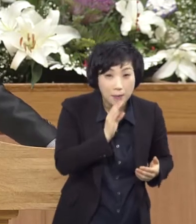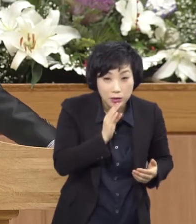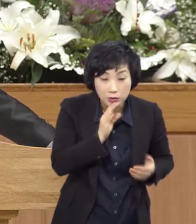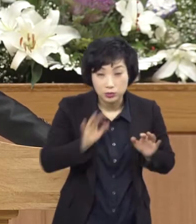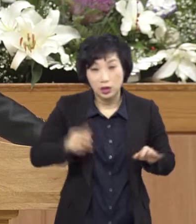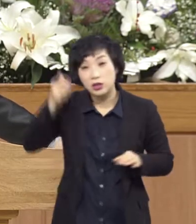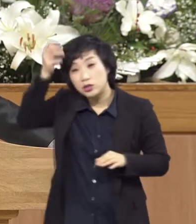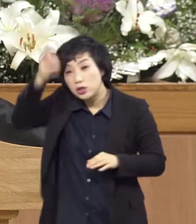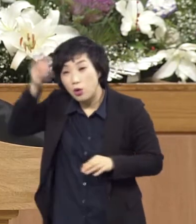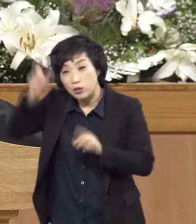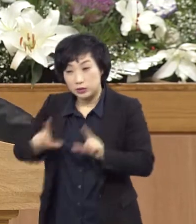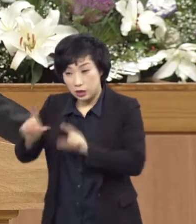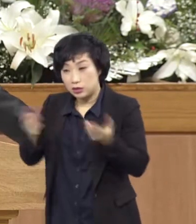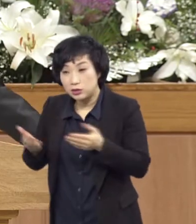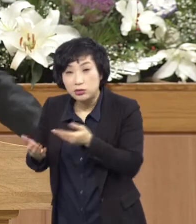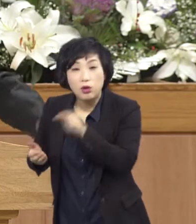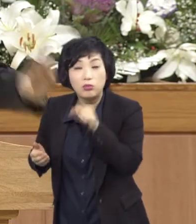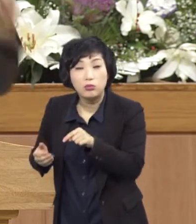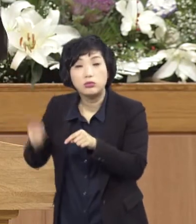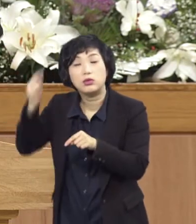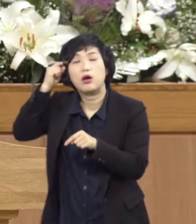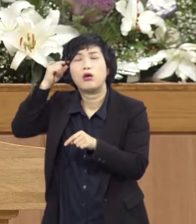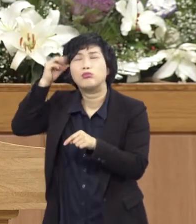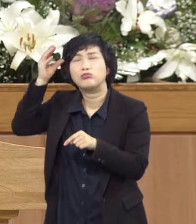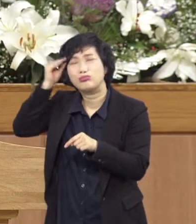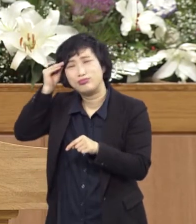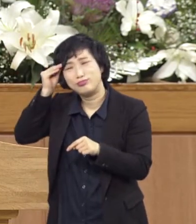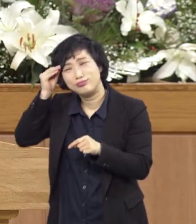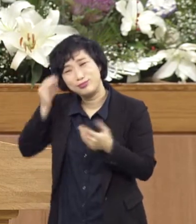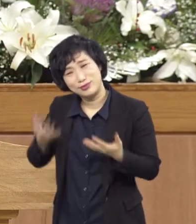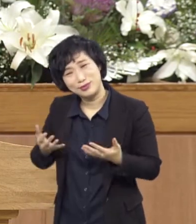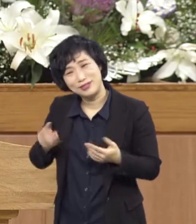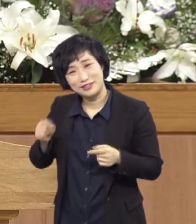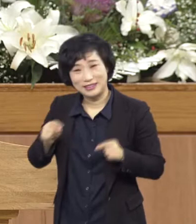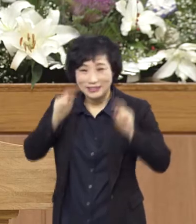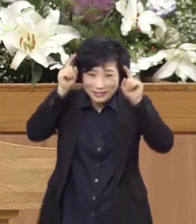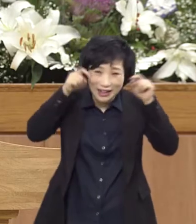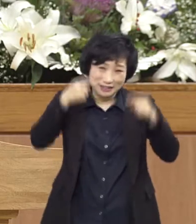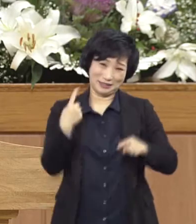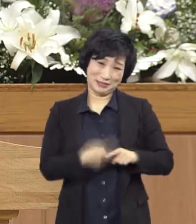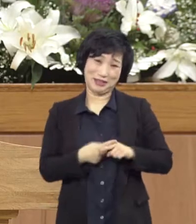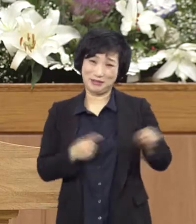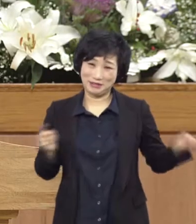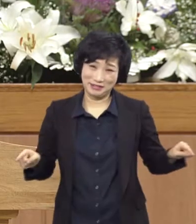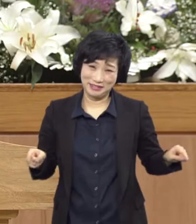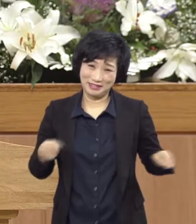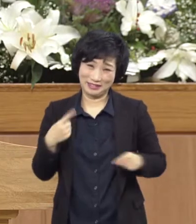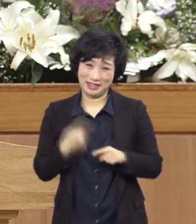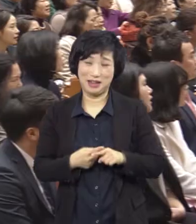일은 전혀 모르니 어찌 양이라 하지 않을 수 있겠느냐 이 말입니다.